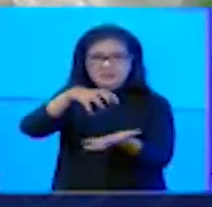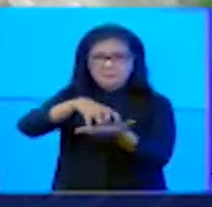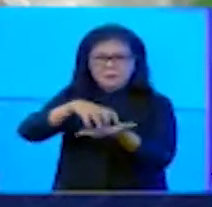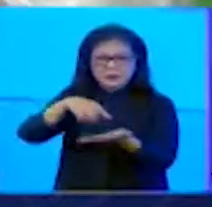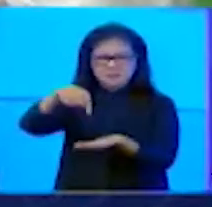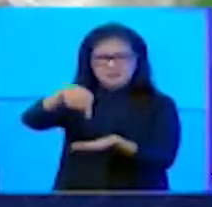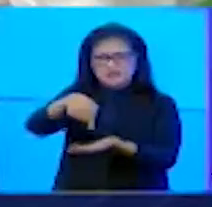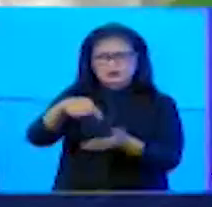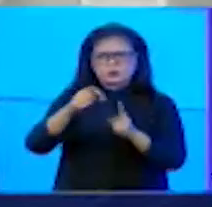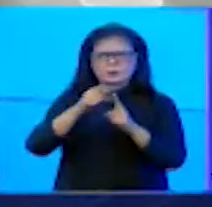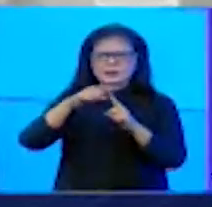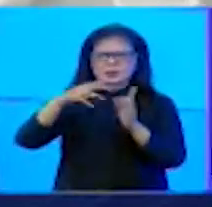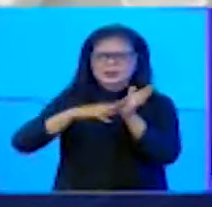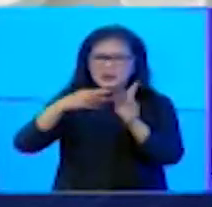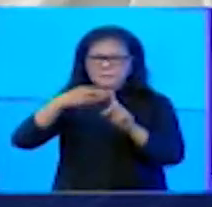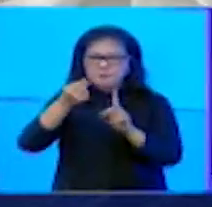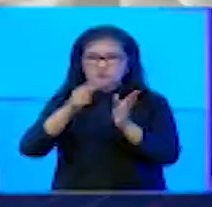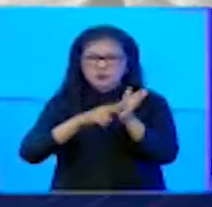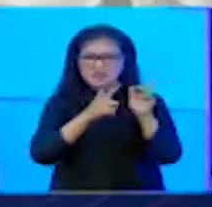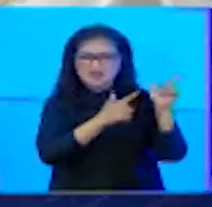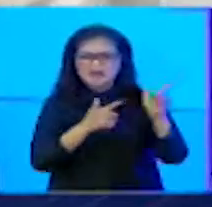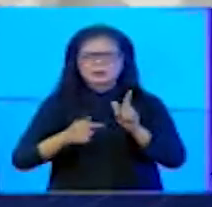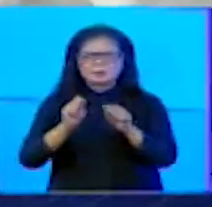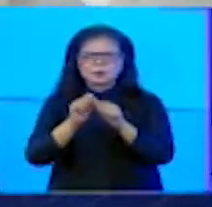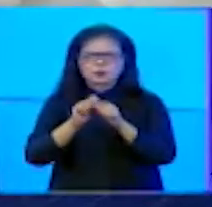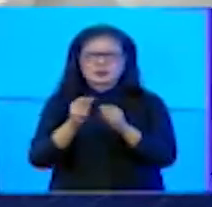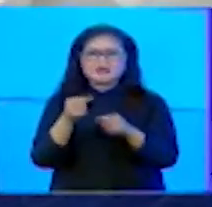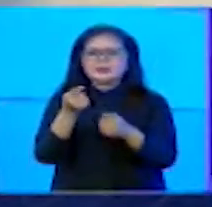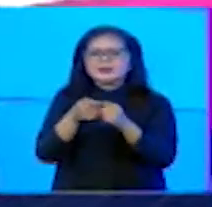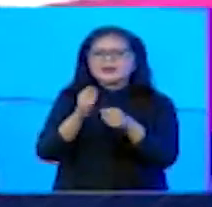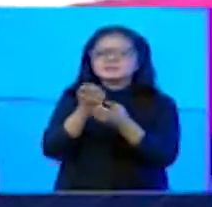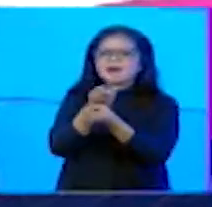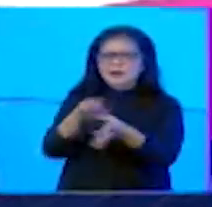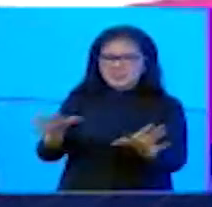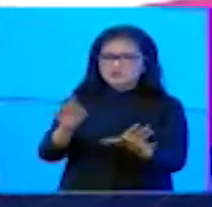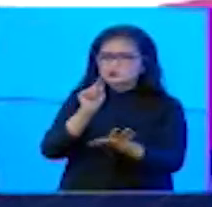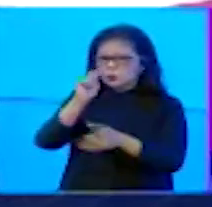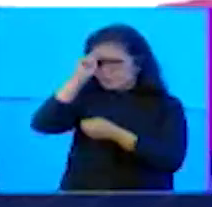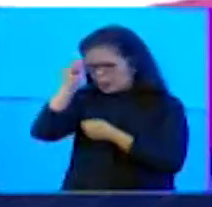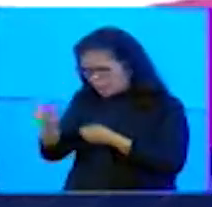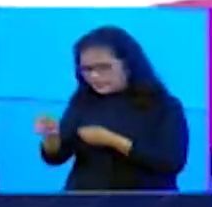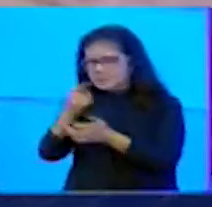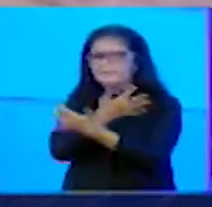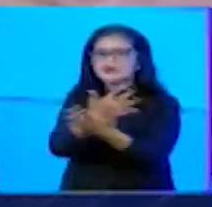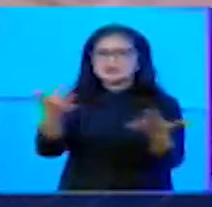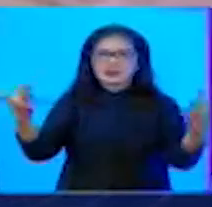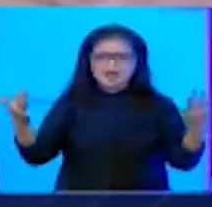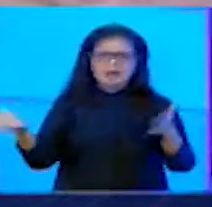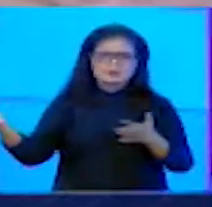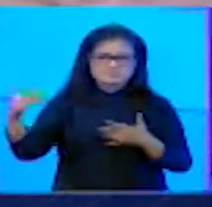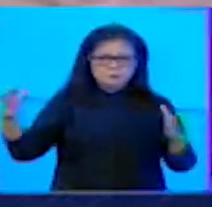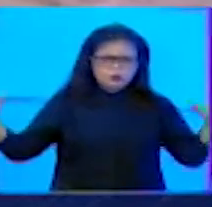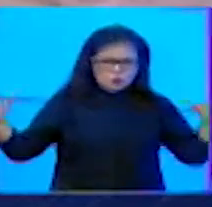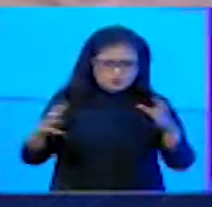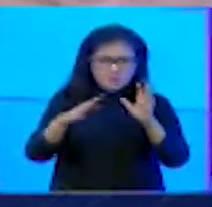pada beberapa waktu lalu telah terjadi kerumunan yang disebabkan dari perayaan Maulid Nabi dan juga pernikahan putri pimpinan